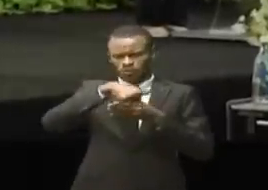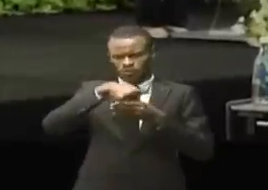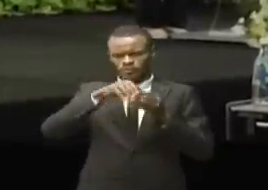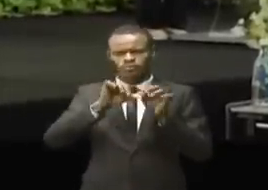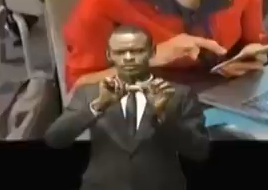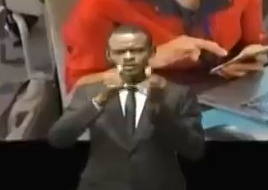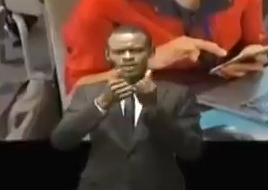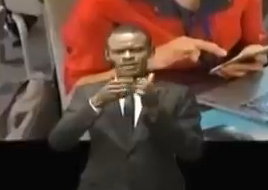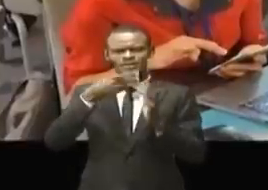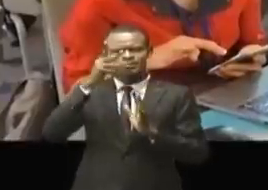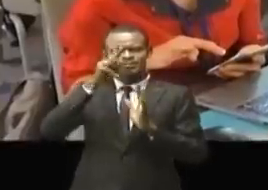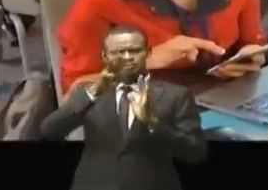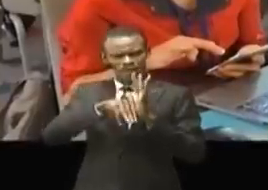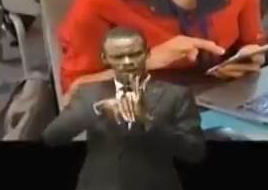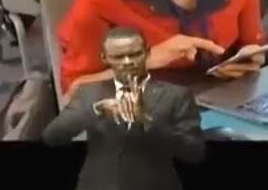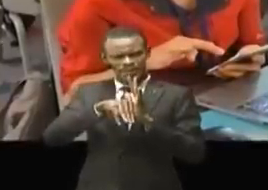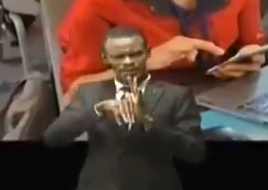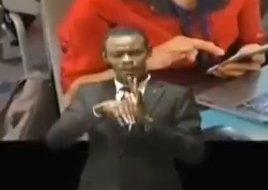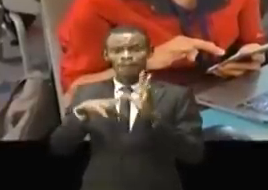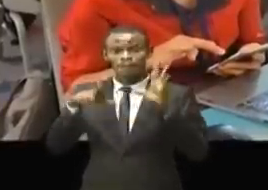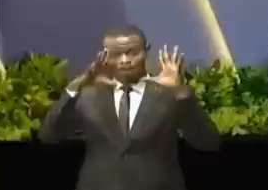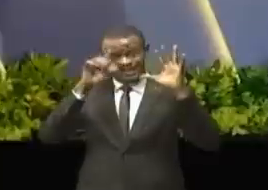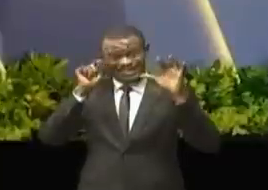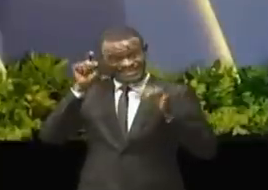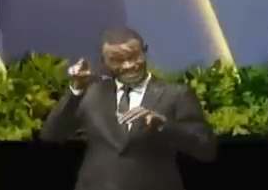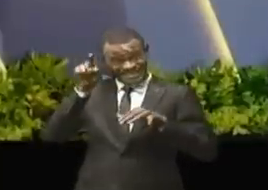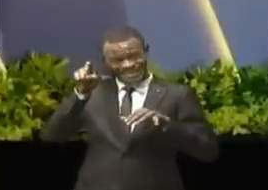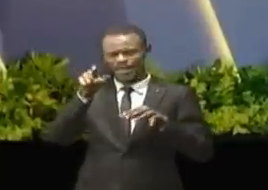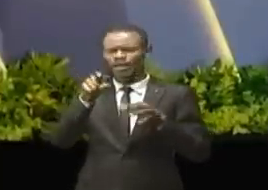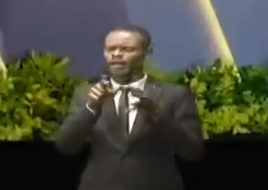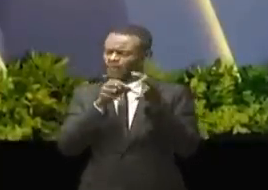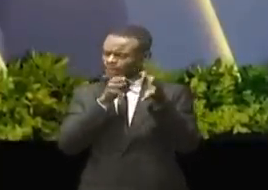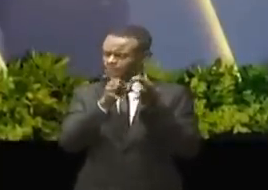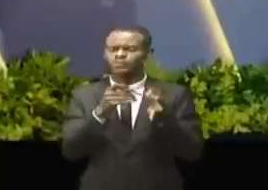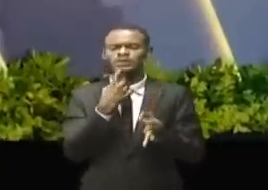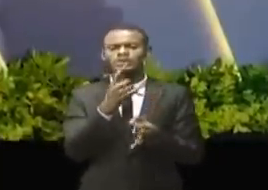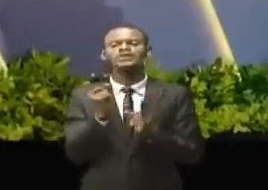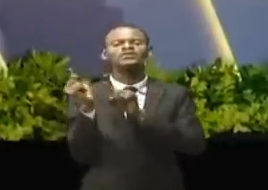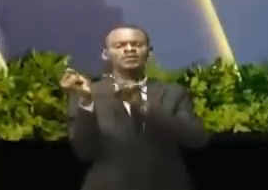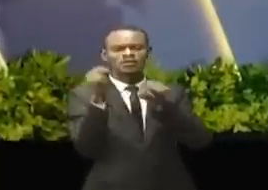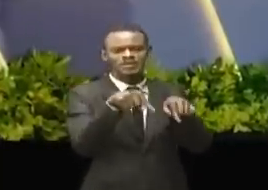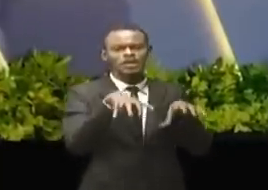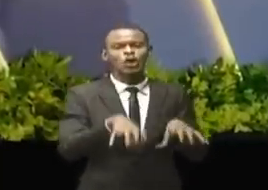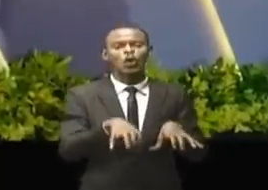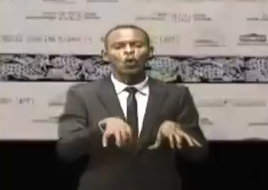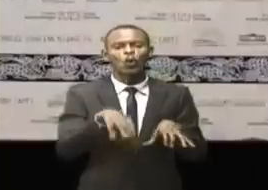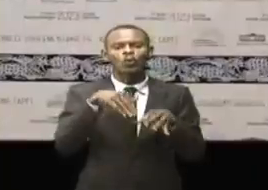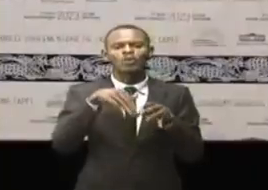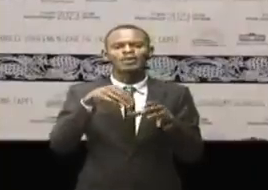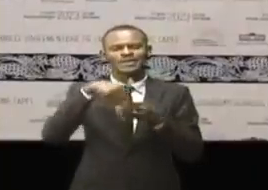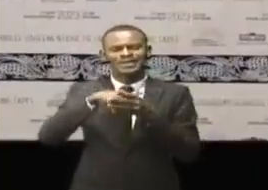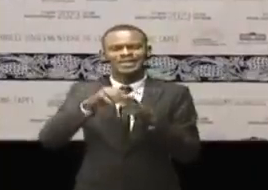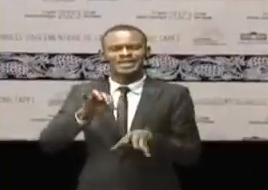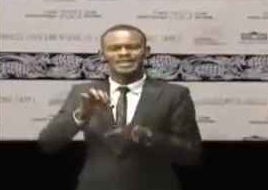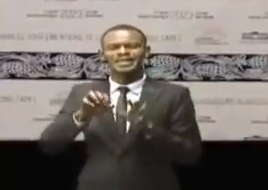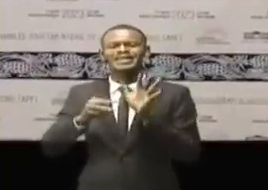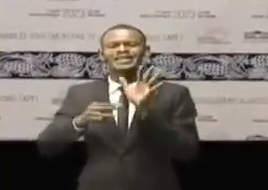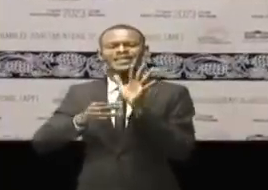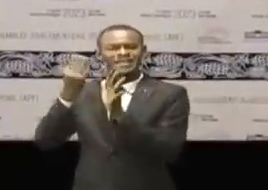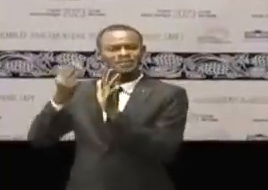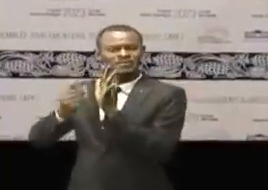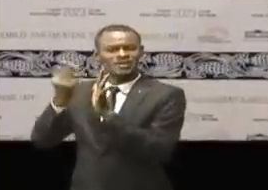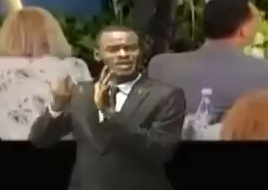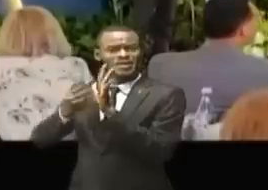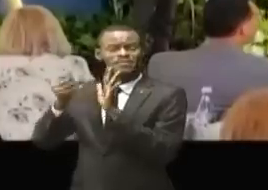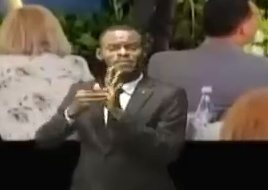l'Assemblée parlementaire de la francophonie a confirmé sa participation au 9e jour de la francophonie à la tête d'une forte délégation